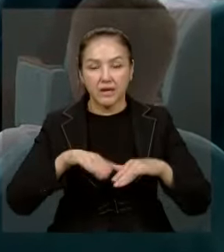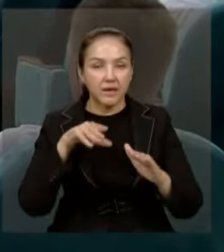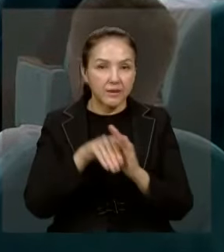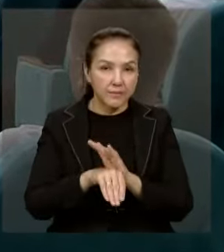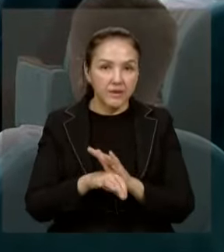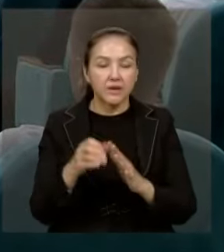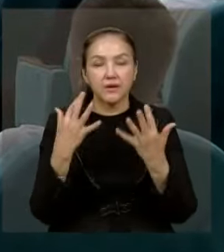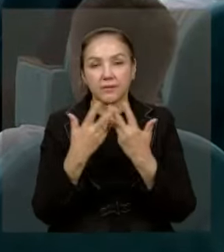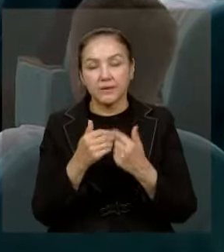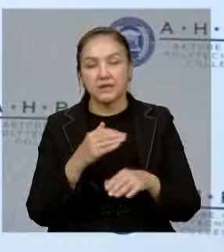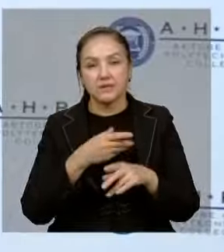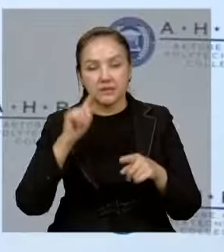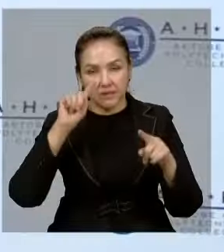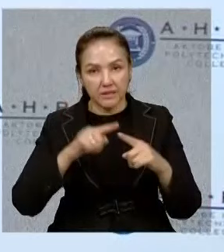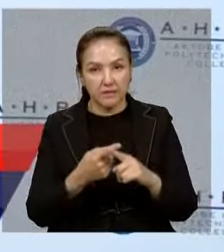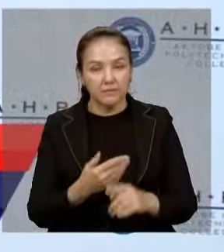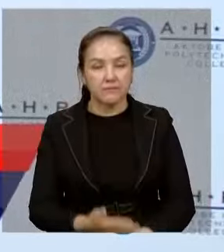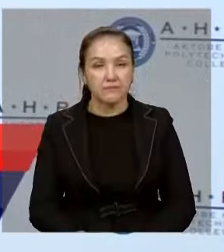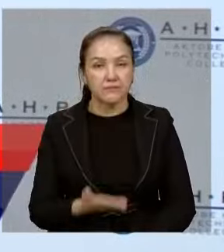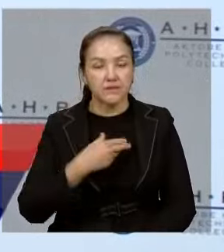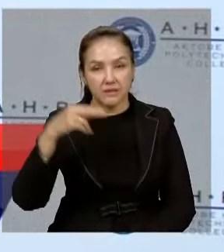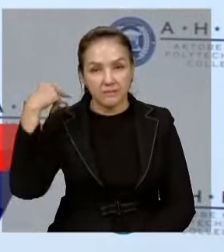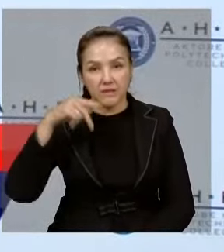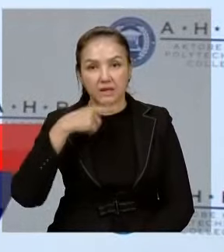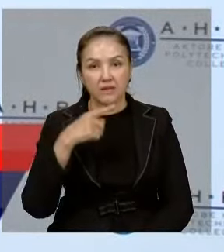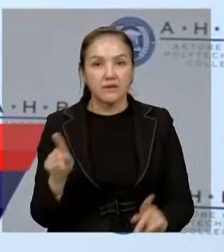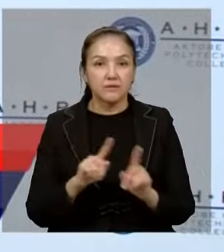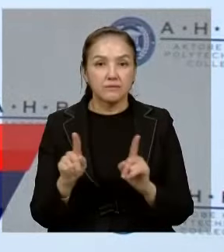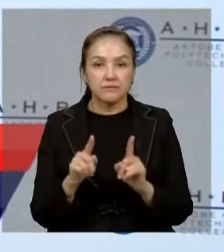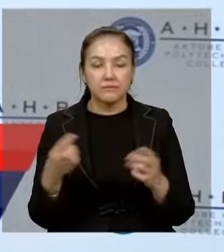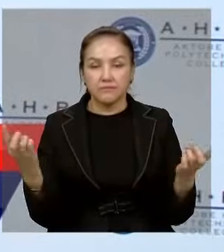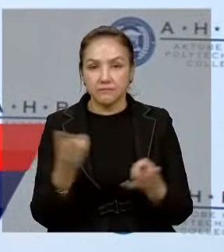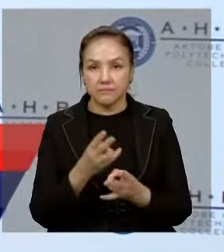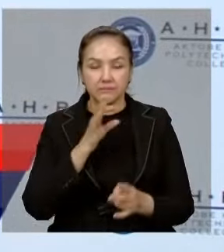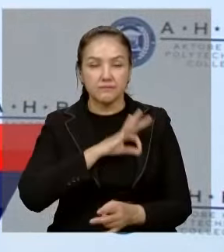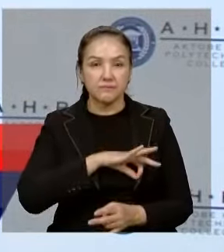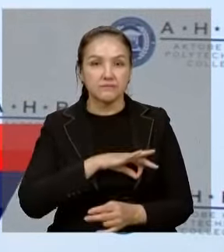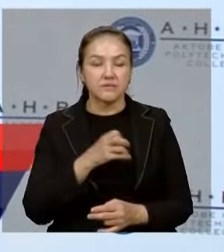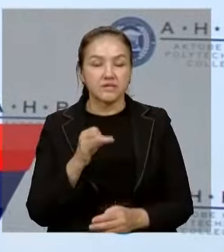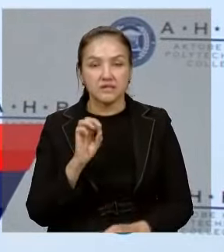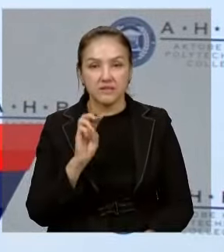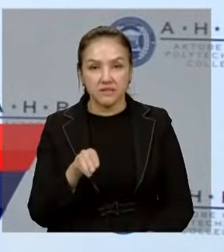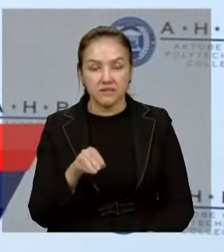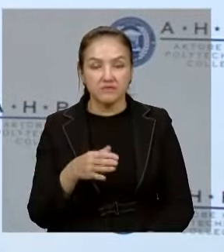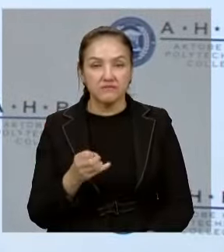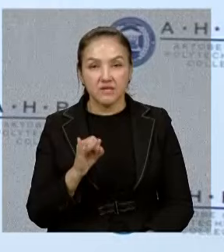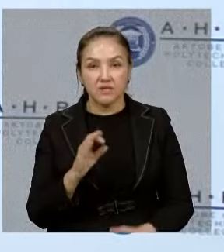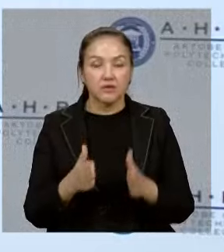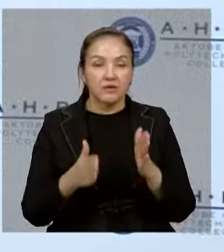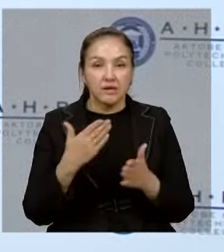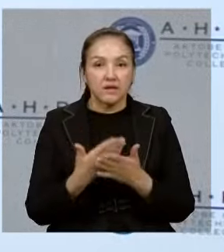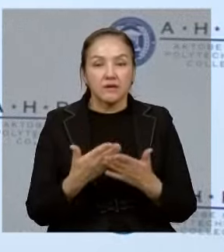современных цифровых технологий наш президент говорит что необходимо использовать искусственный интеллект виртуальную